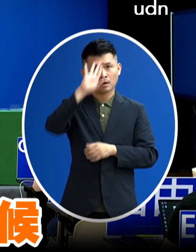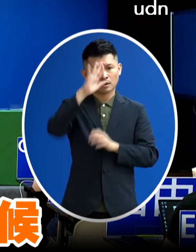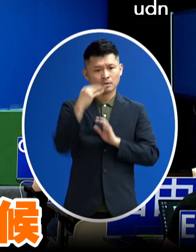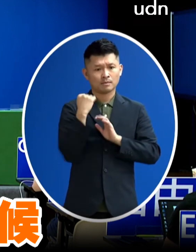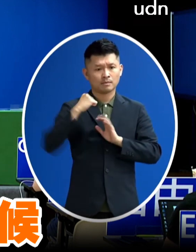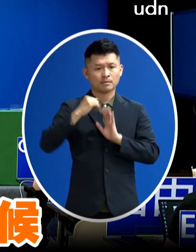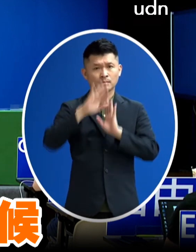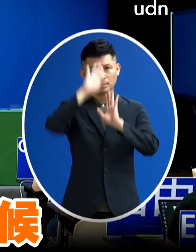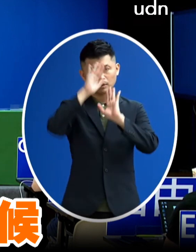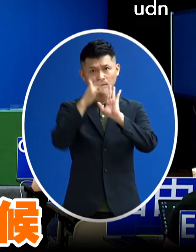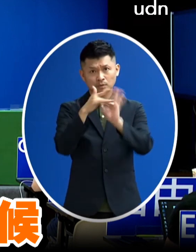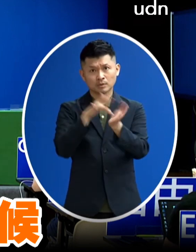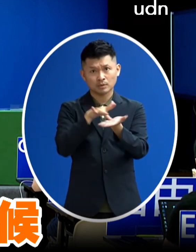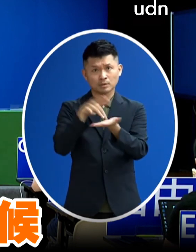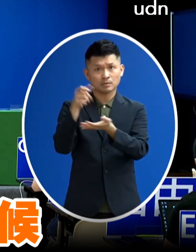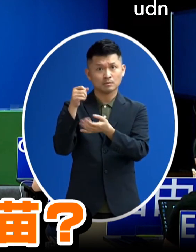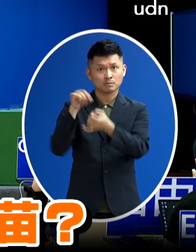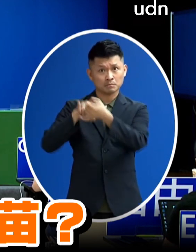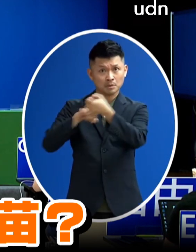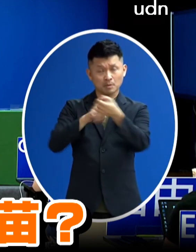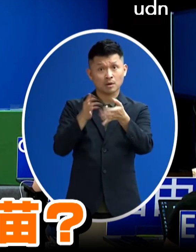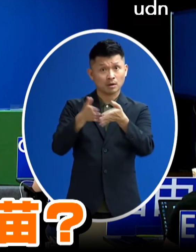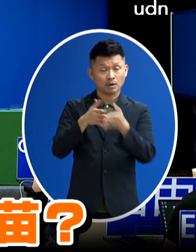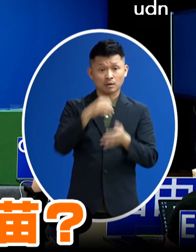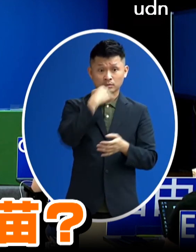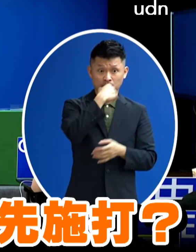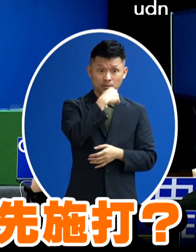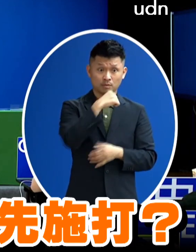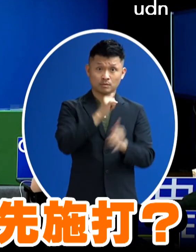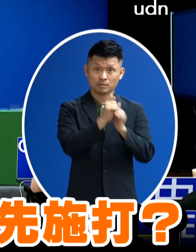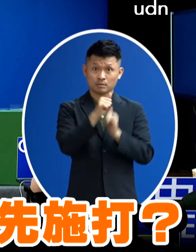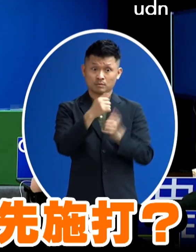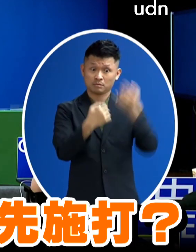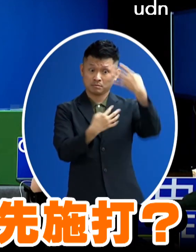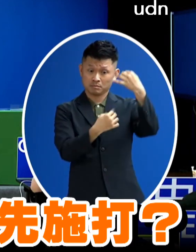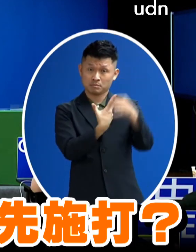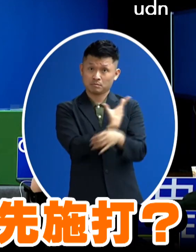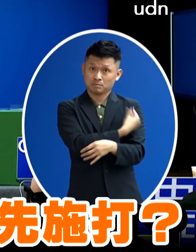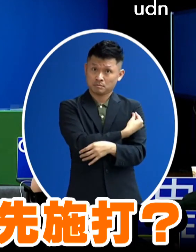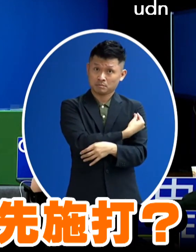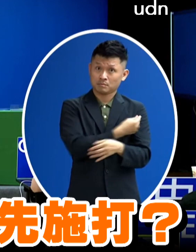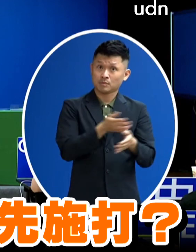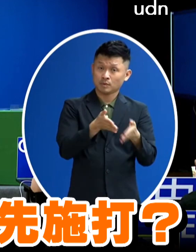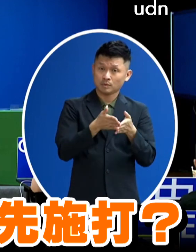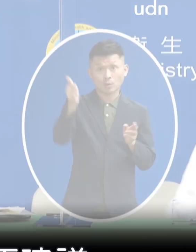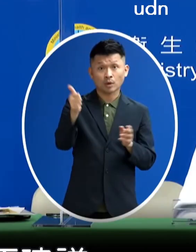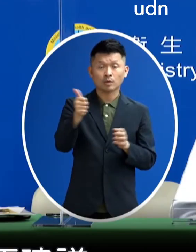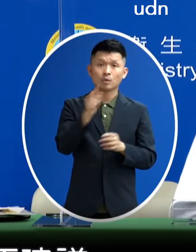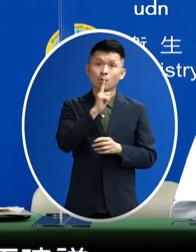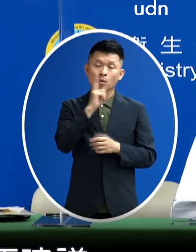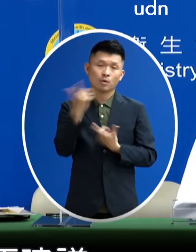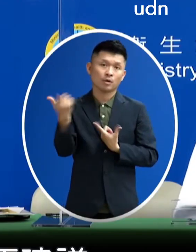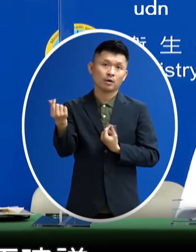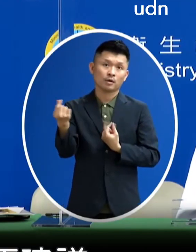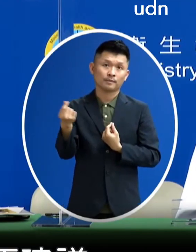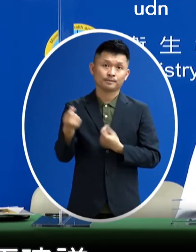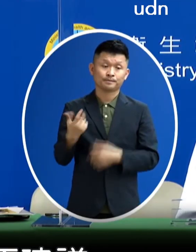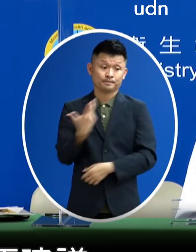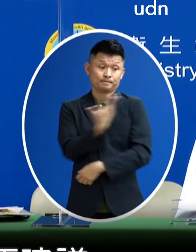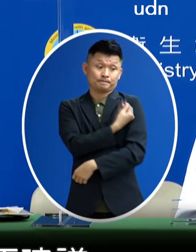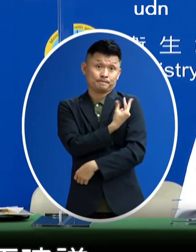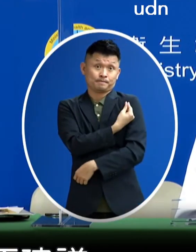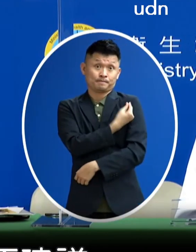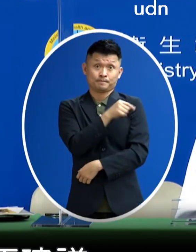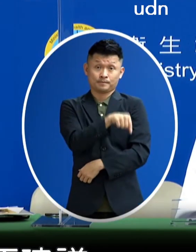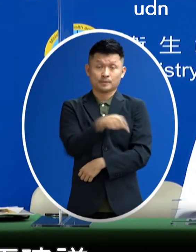那预计国人的话，最快什么时候可能可以打到这个疫苗吗？那哪些族群应该要优先来施打？ 这个疫苗世界